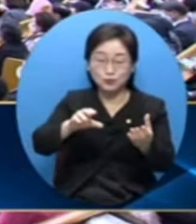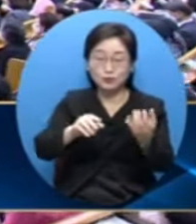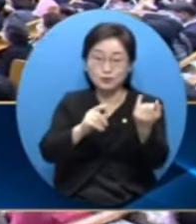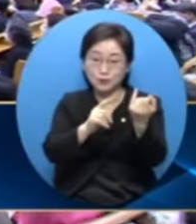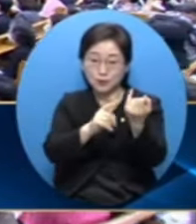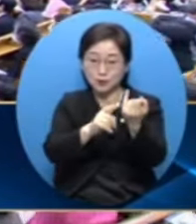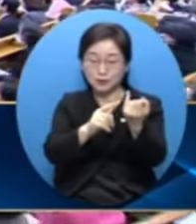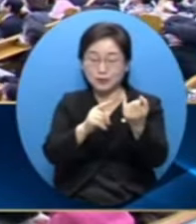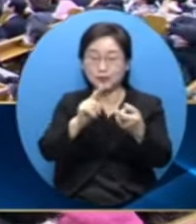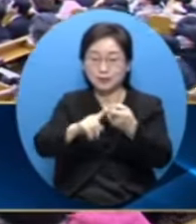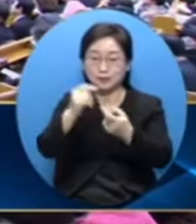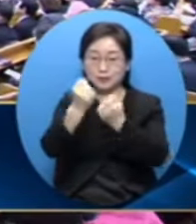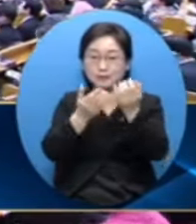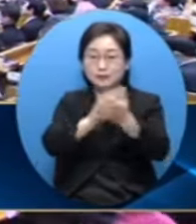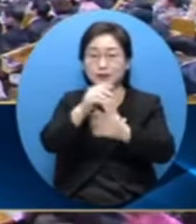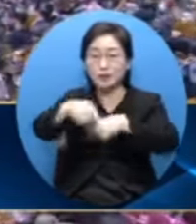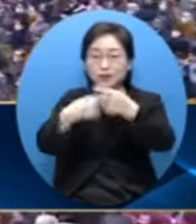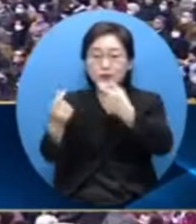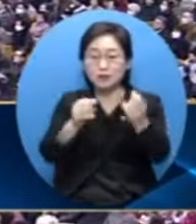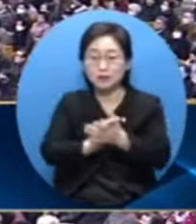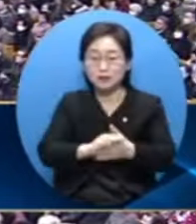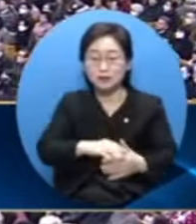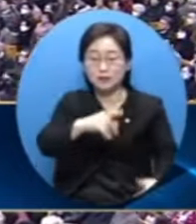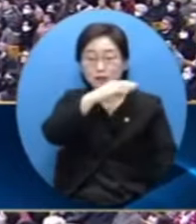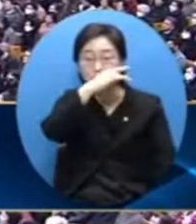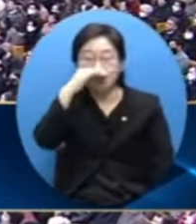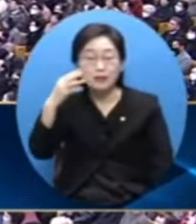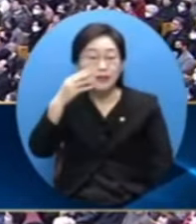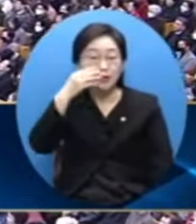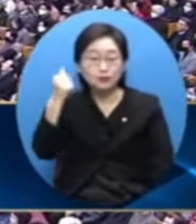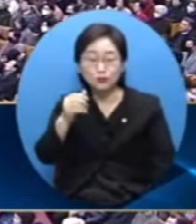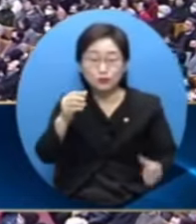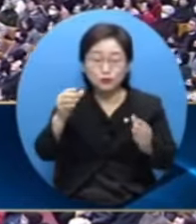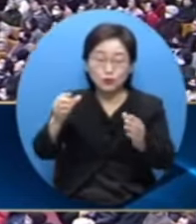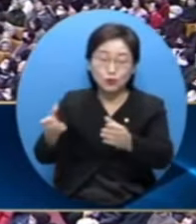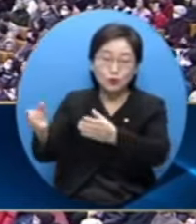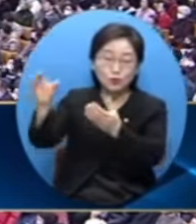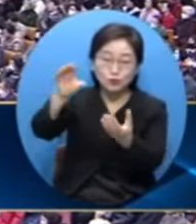나누기 원합니다. 제목을 한번 따라주시기 바랍니다. 향유를 부은 여인,